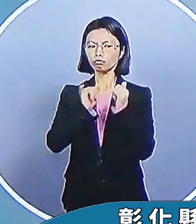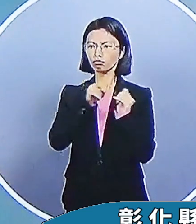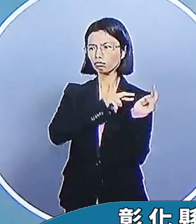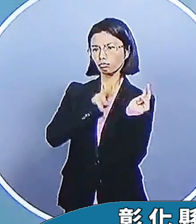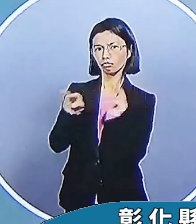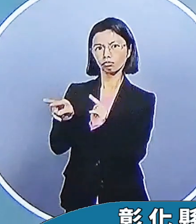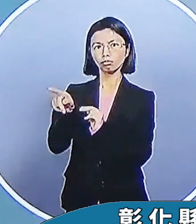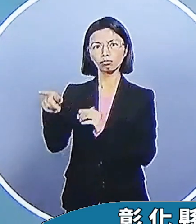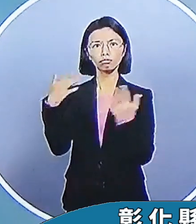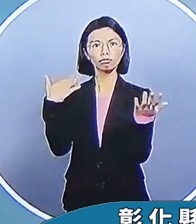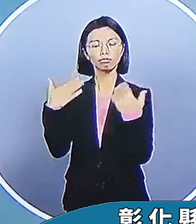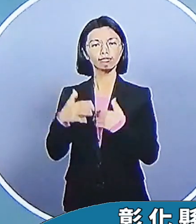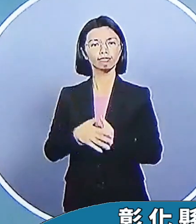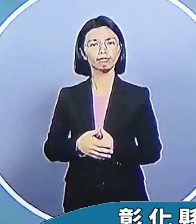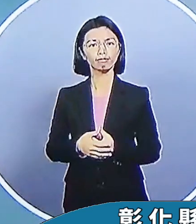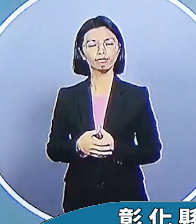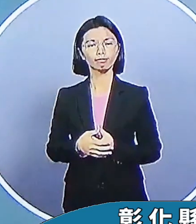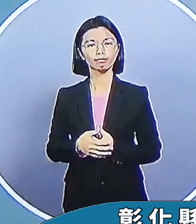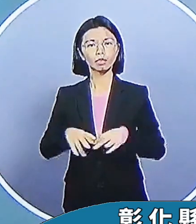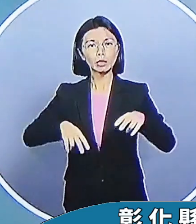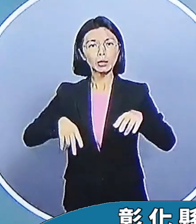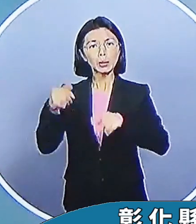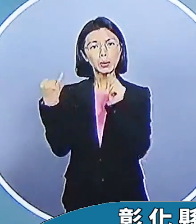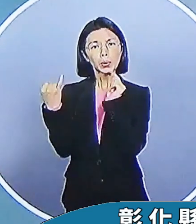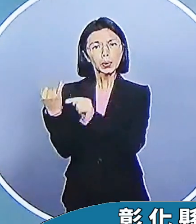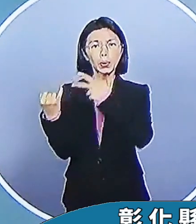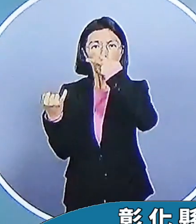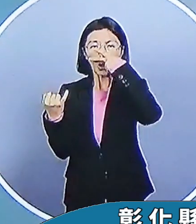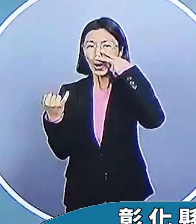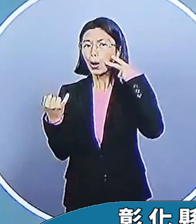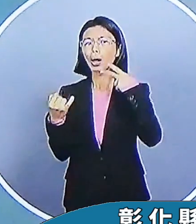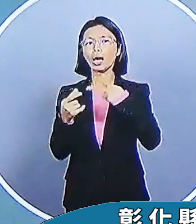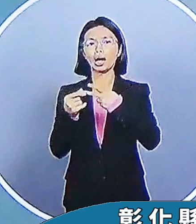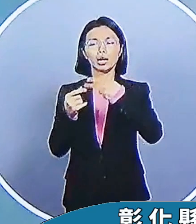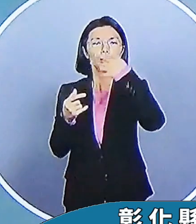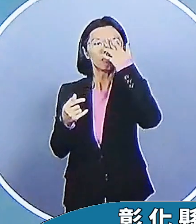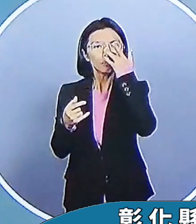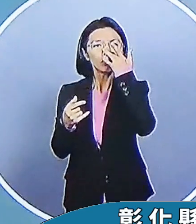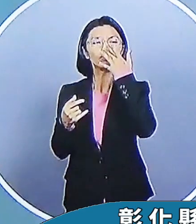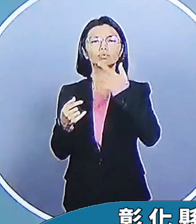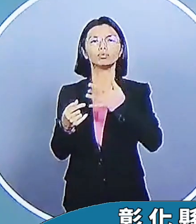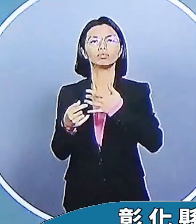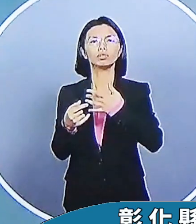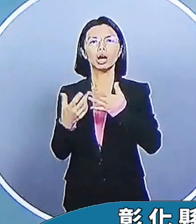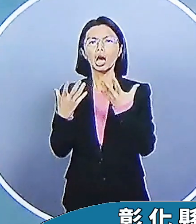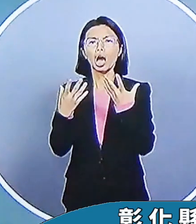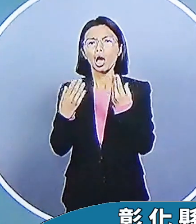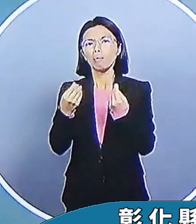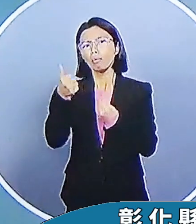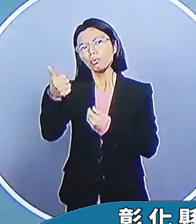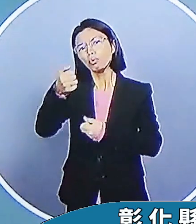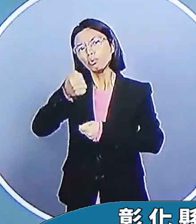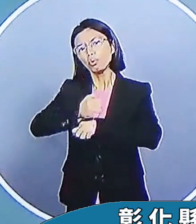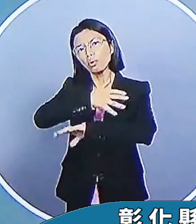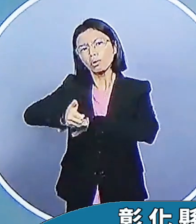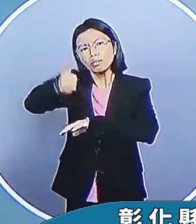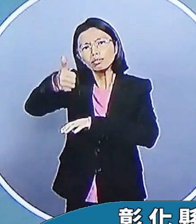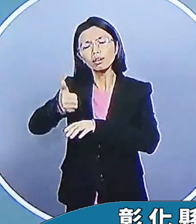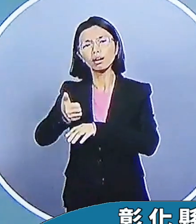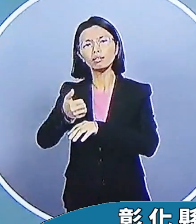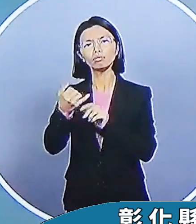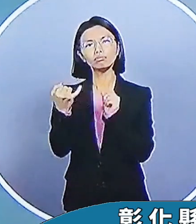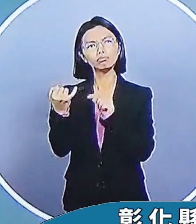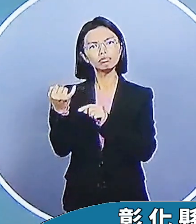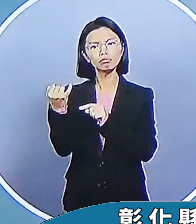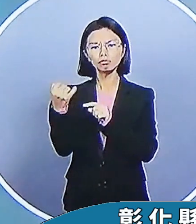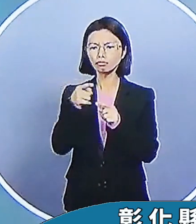看在眼内，一个行政怠惰，一个袂晓做、无想要做、无去做的一个县长，予咱的